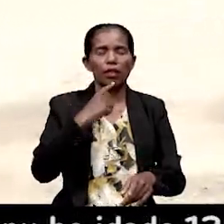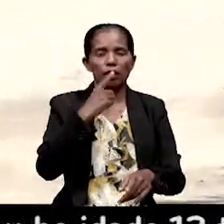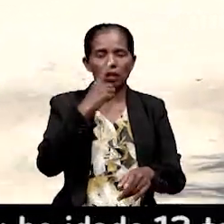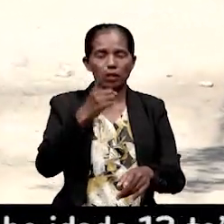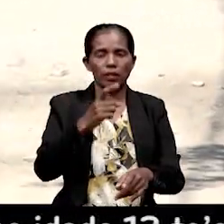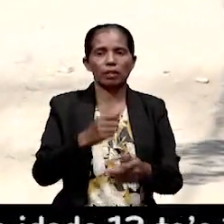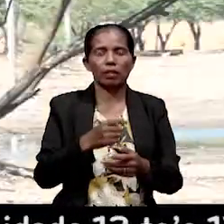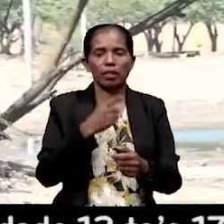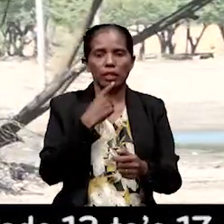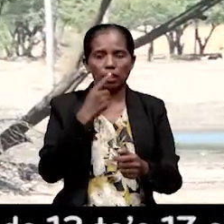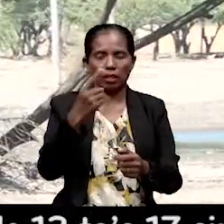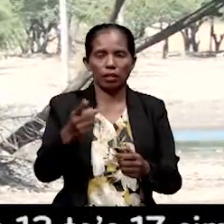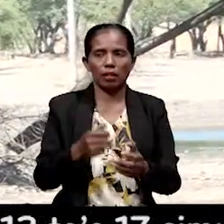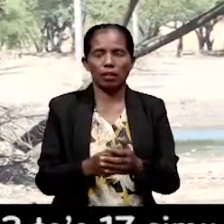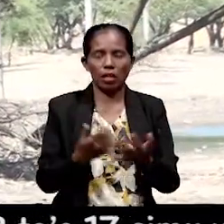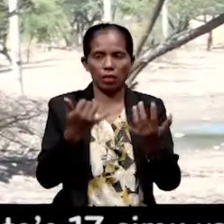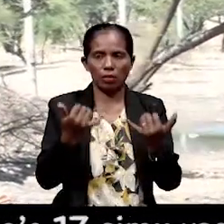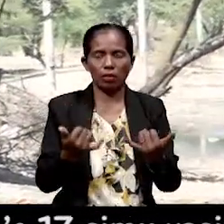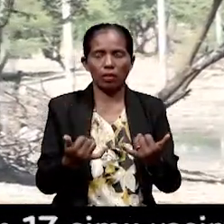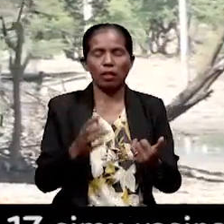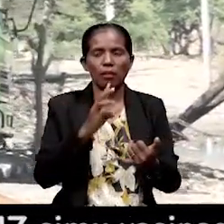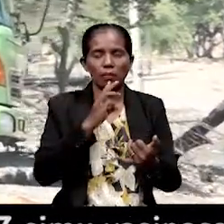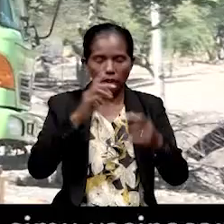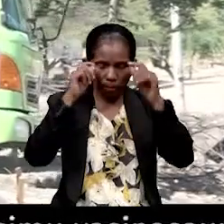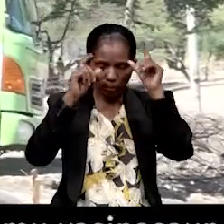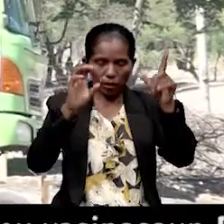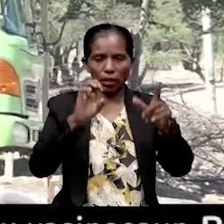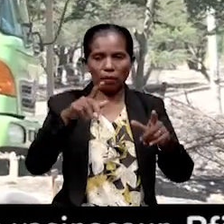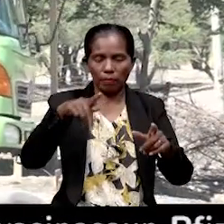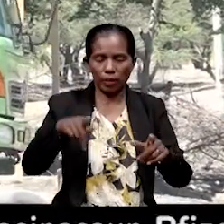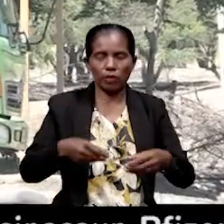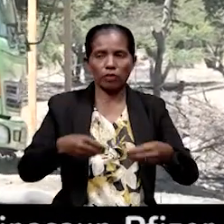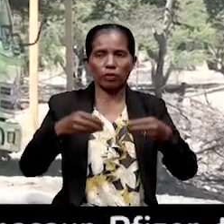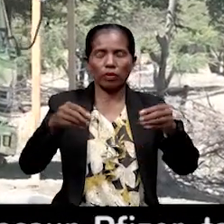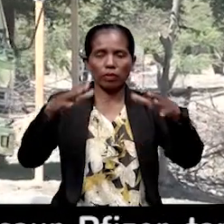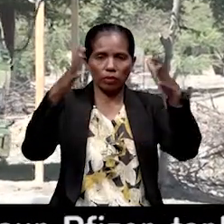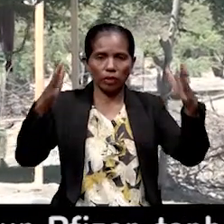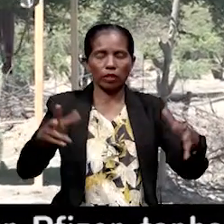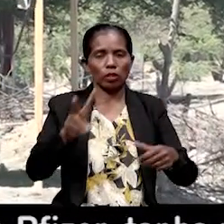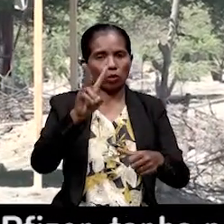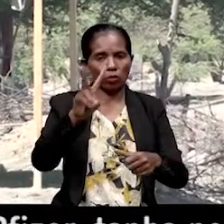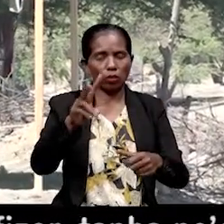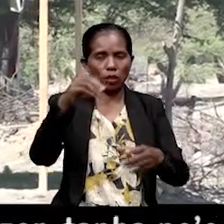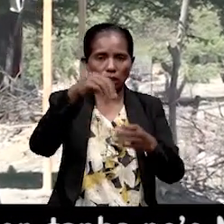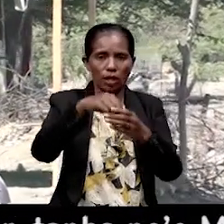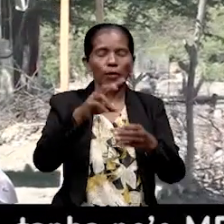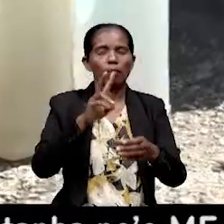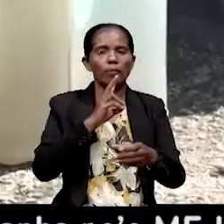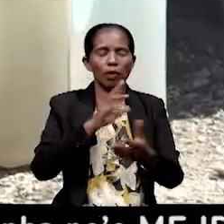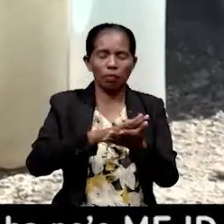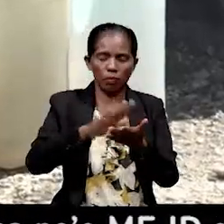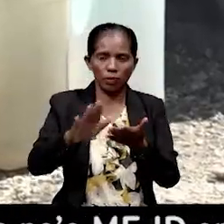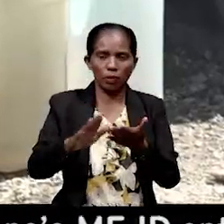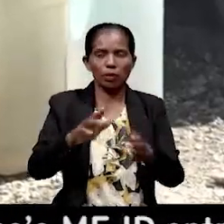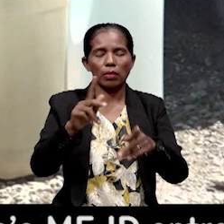Clotilde Brites ateten dadaune beti morleste EP fornese profile rua hodi ense bemos ba komunidade iha